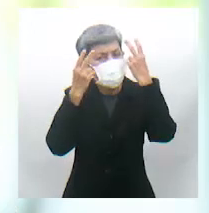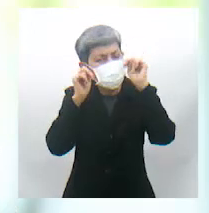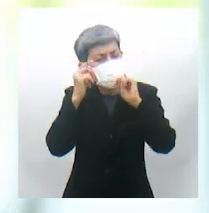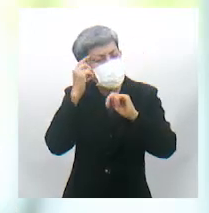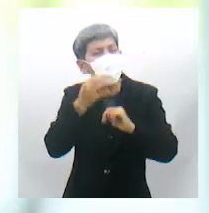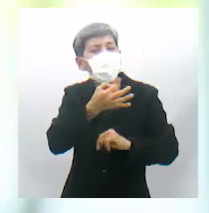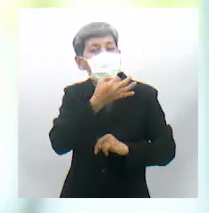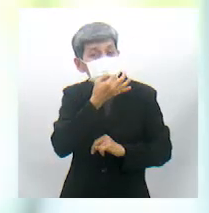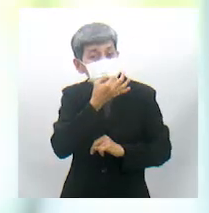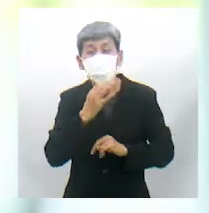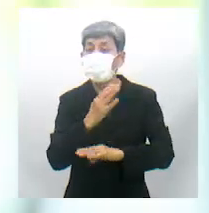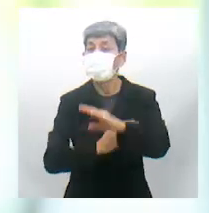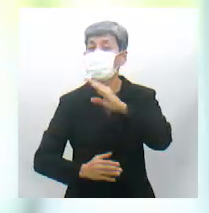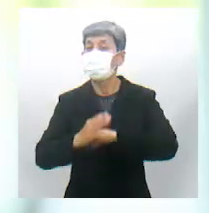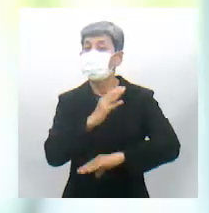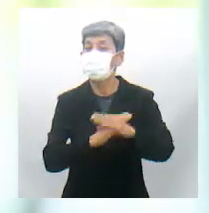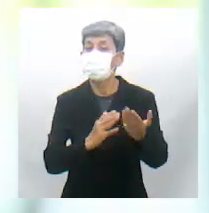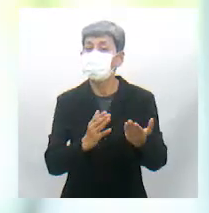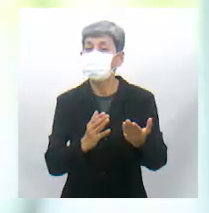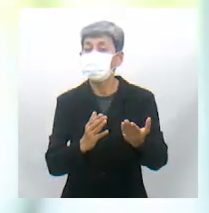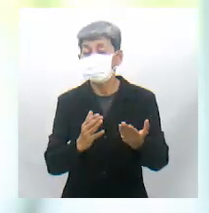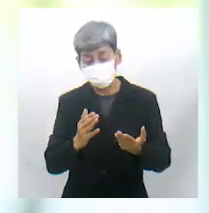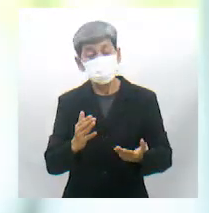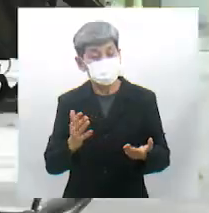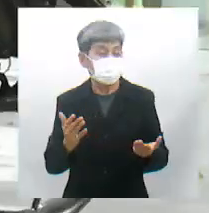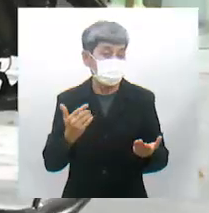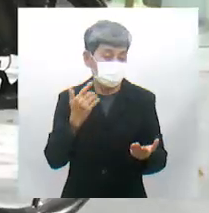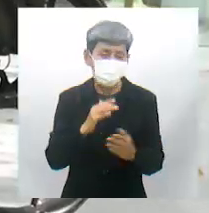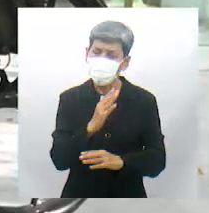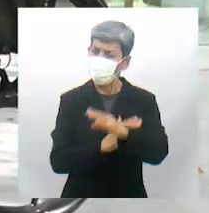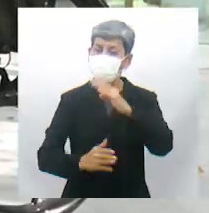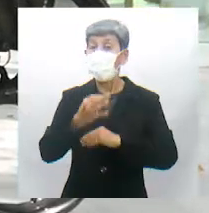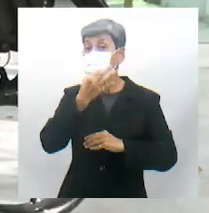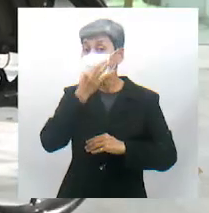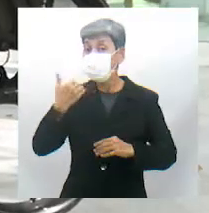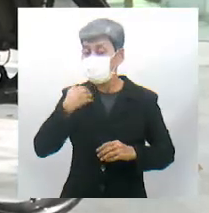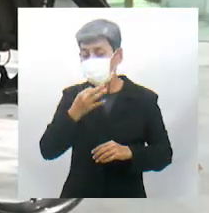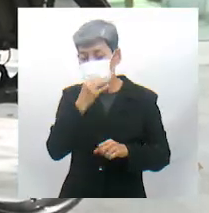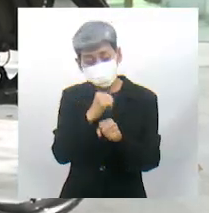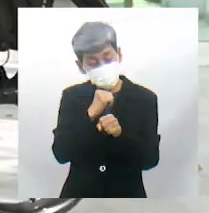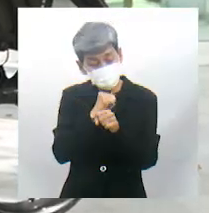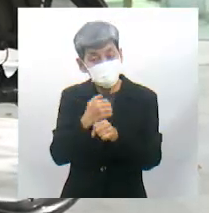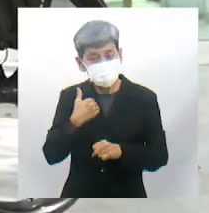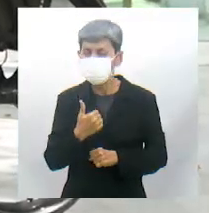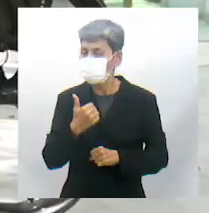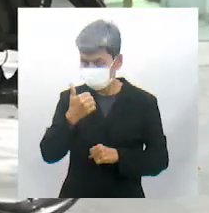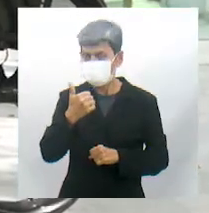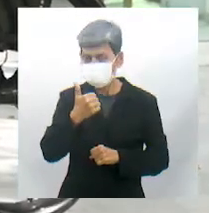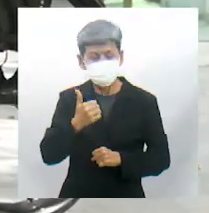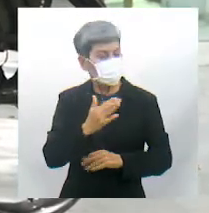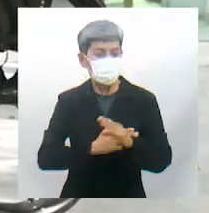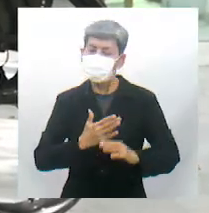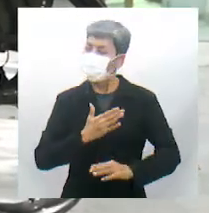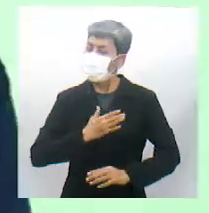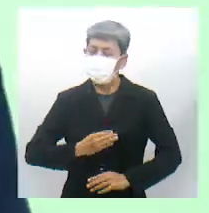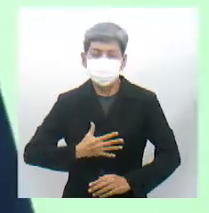ยอาชีพสำหรับคนพิการเนี่ยมันจำเป็นไหม คนพิการถ้ามีอาชีพที่ยั่งยืนแล้วผมว่ามันภูมิใจตัวเอง